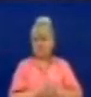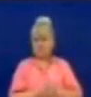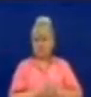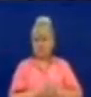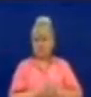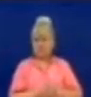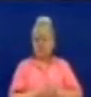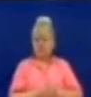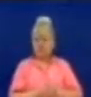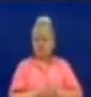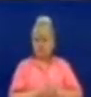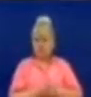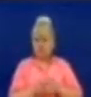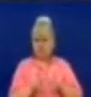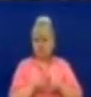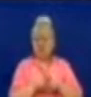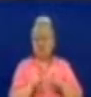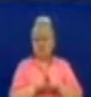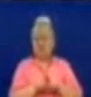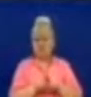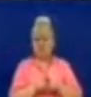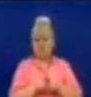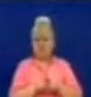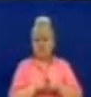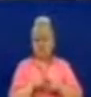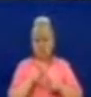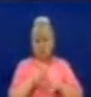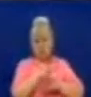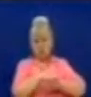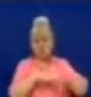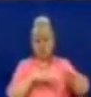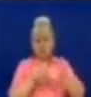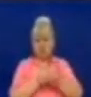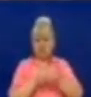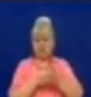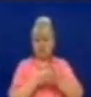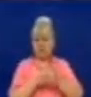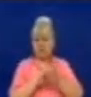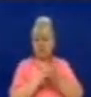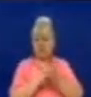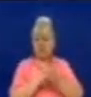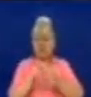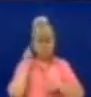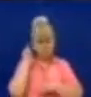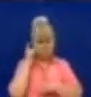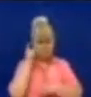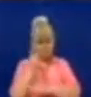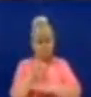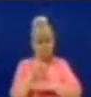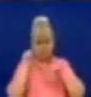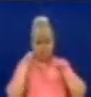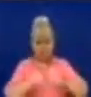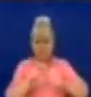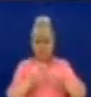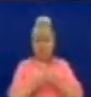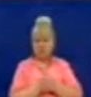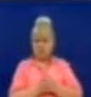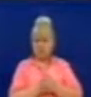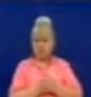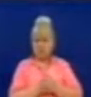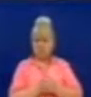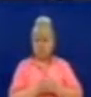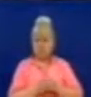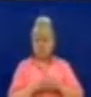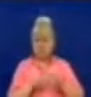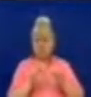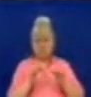Dhe rrjedhimisht këtu nga ky kuvend mendoj se duhet të tërhiqet vërejtja edhe një herë qeverisë, ekzekutivit, që të mos